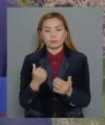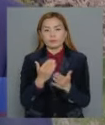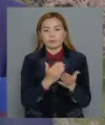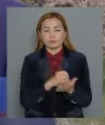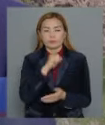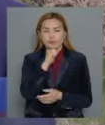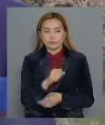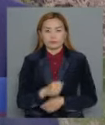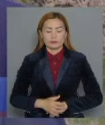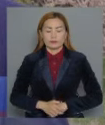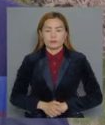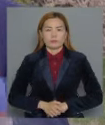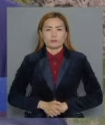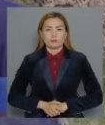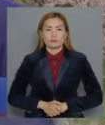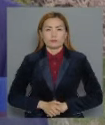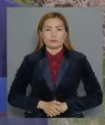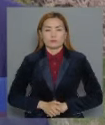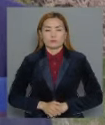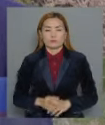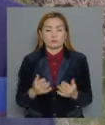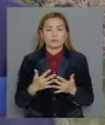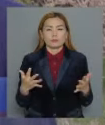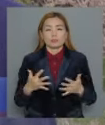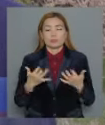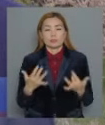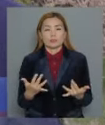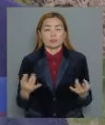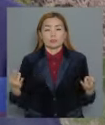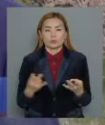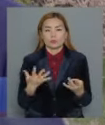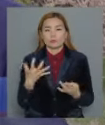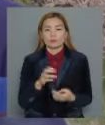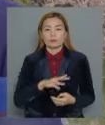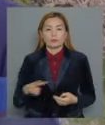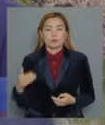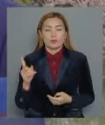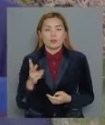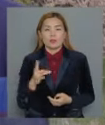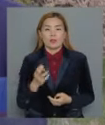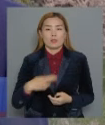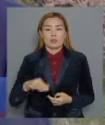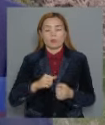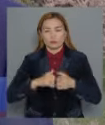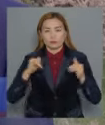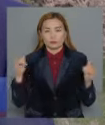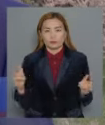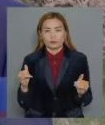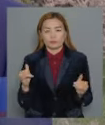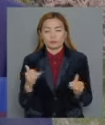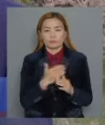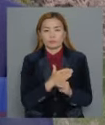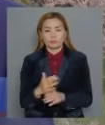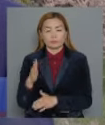бағдарлама үлкен сұранысқа ие болғандықтан 500 миллионнан 1 миллиардқа ұлғайтылып сомасы